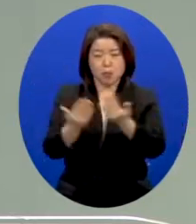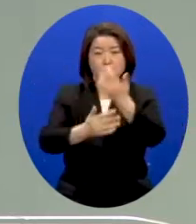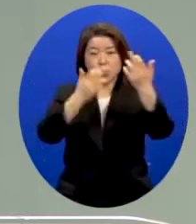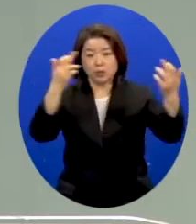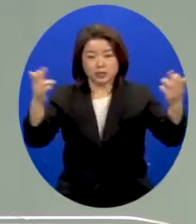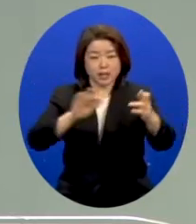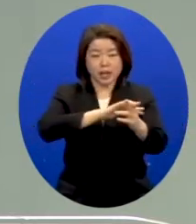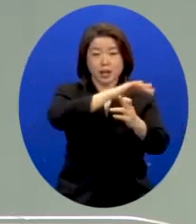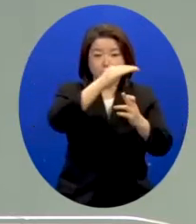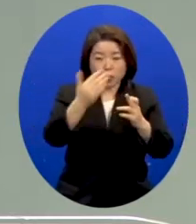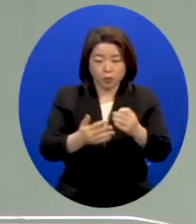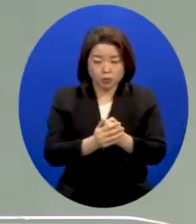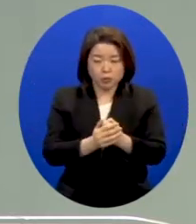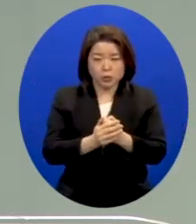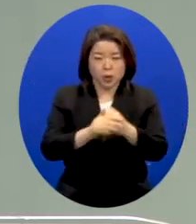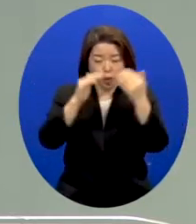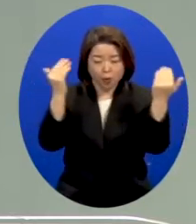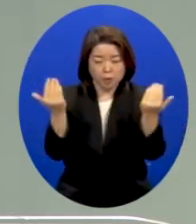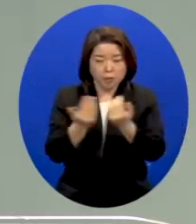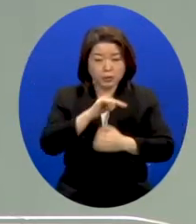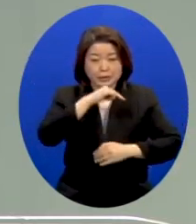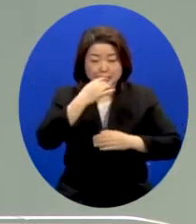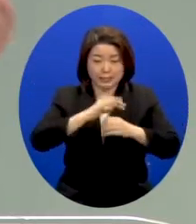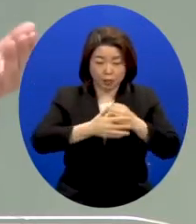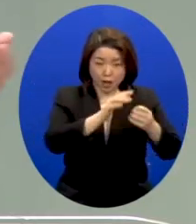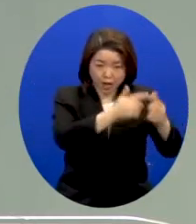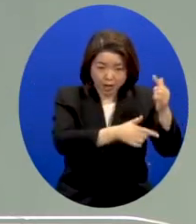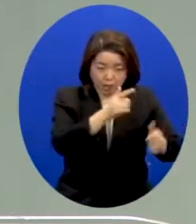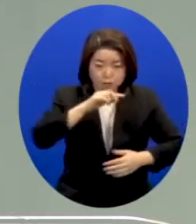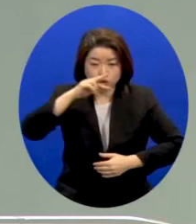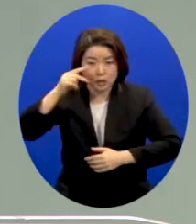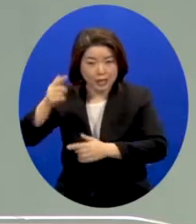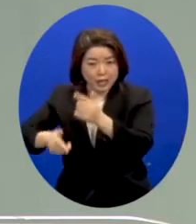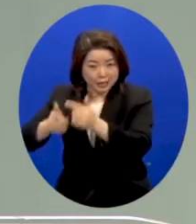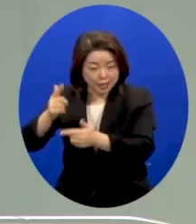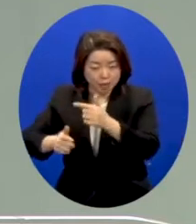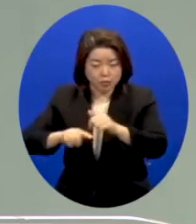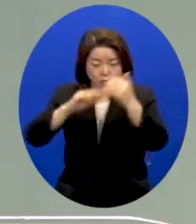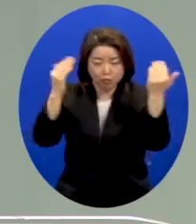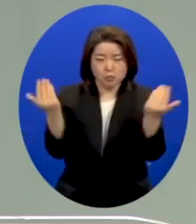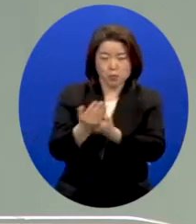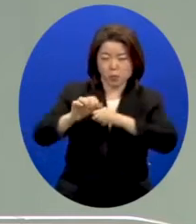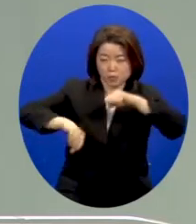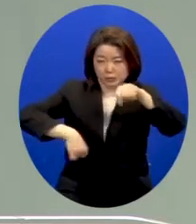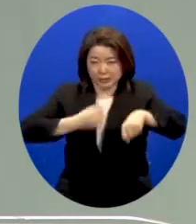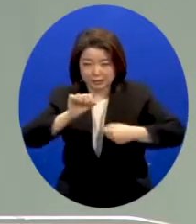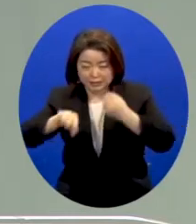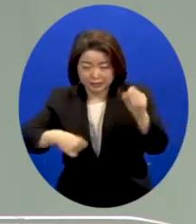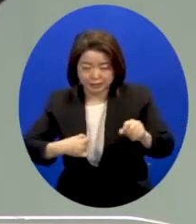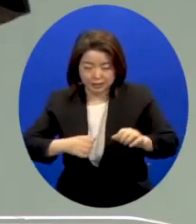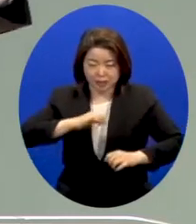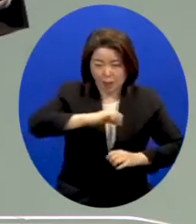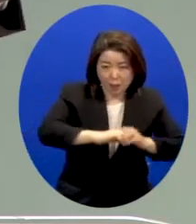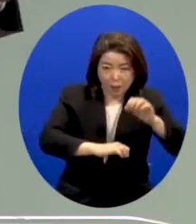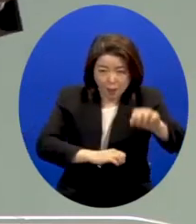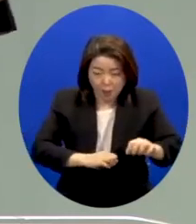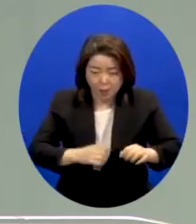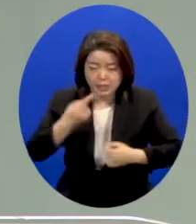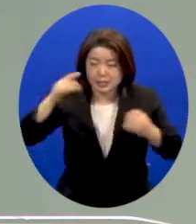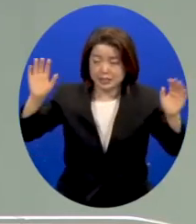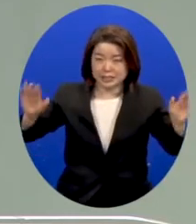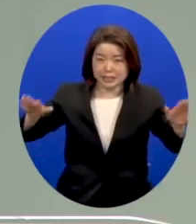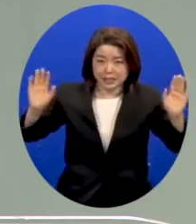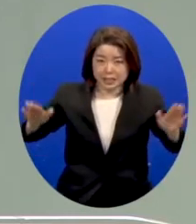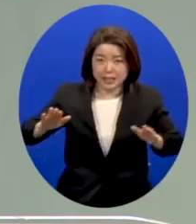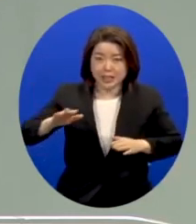모든 과일나무 와 백향목 뜰 모든 들짐승과 가축들 기어다니는 것과 날아다니는 세대들에게